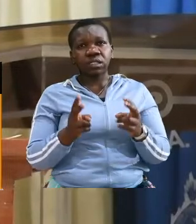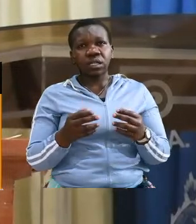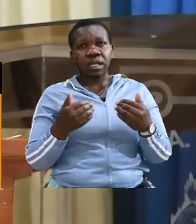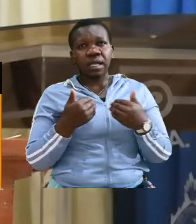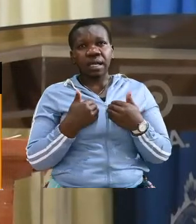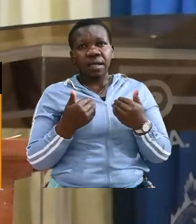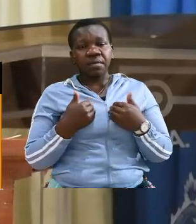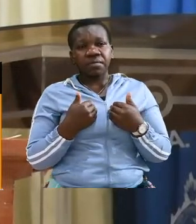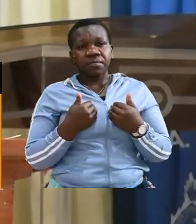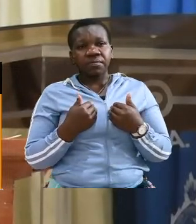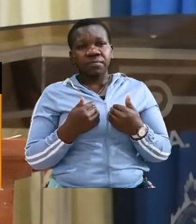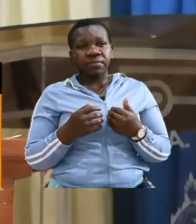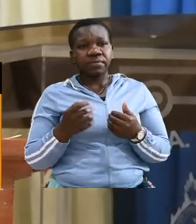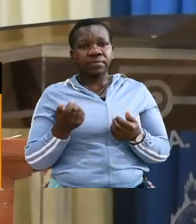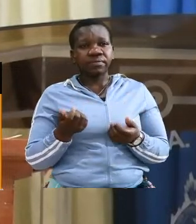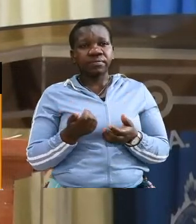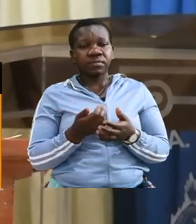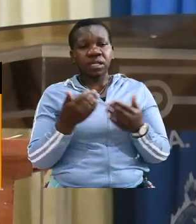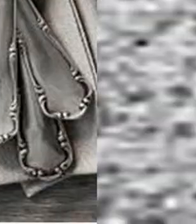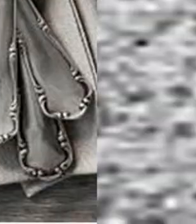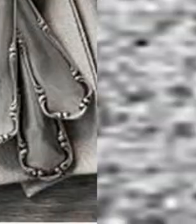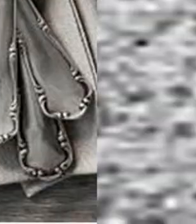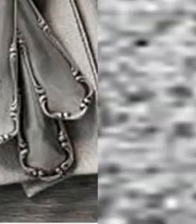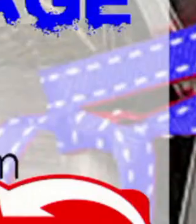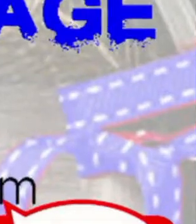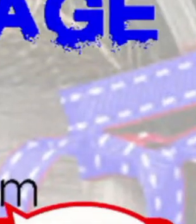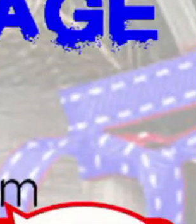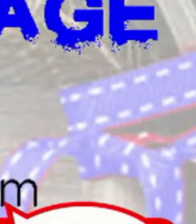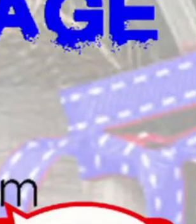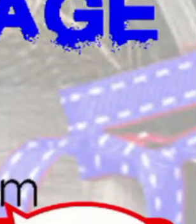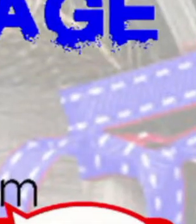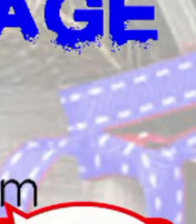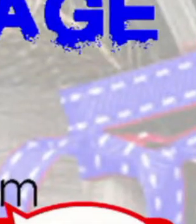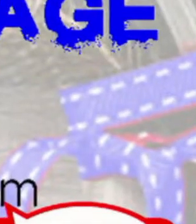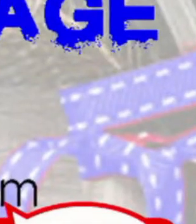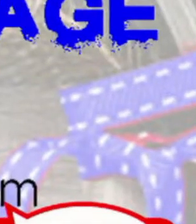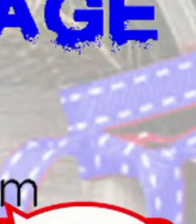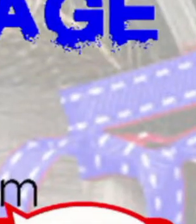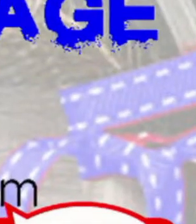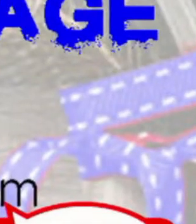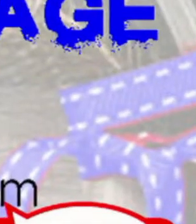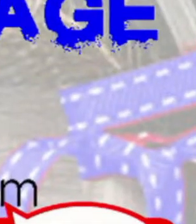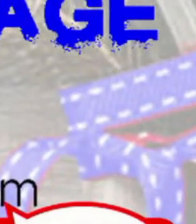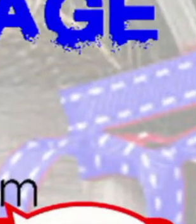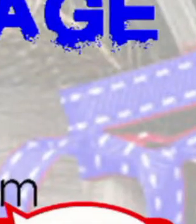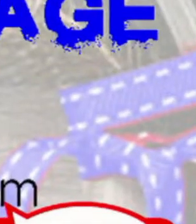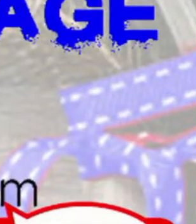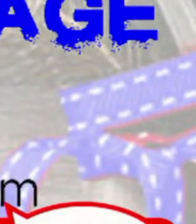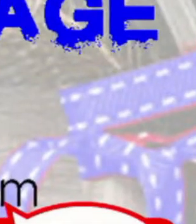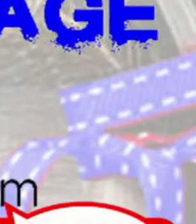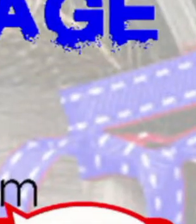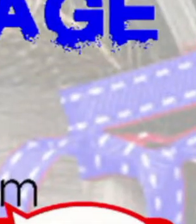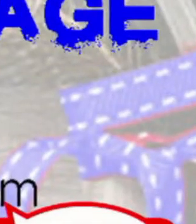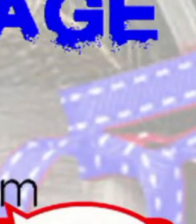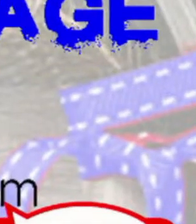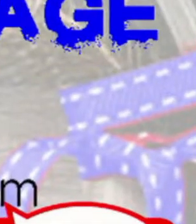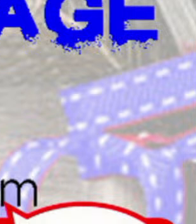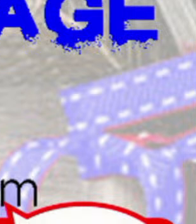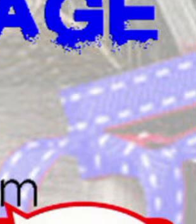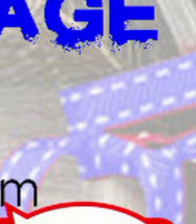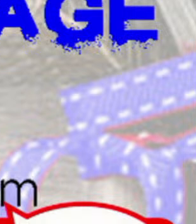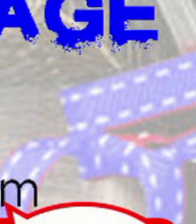pale Mirere Hotel Nairobi. Itakuweko tarehe 12 mwezi wa 5 saa